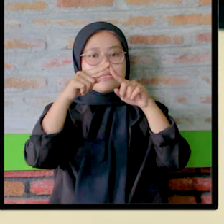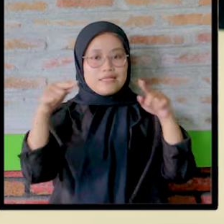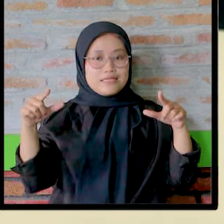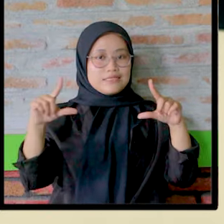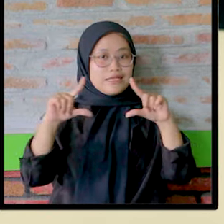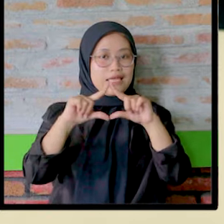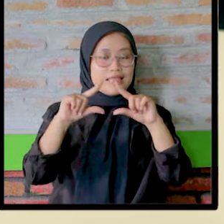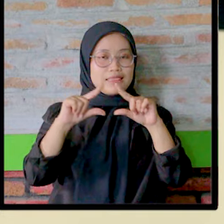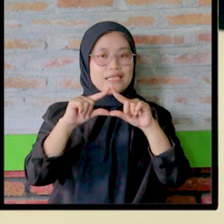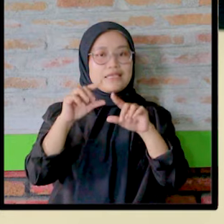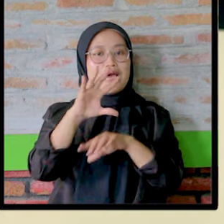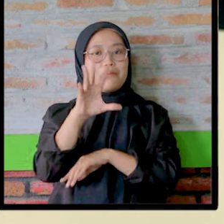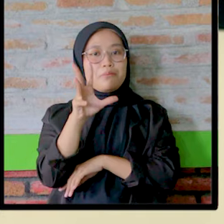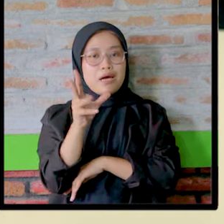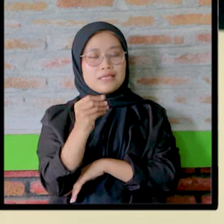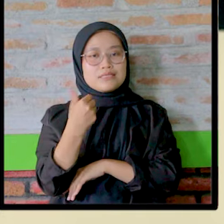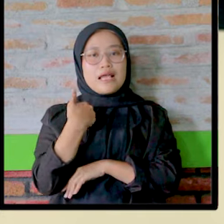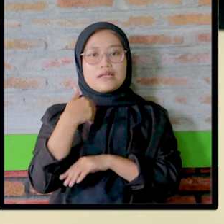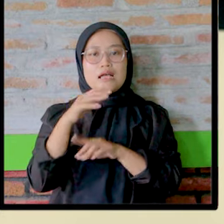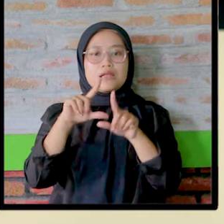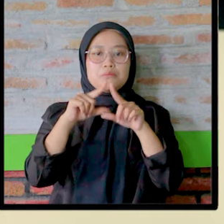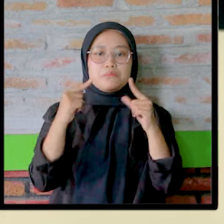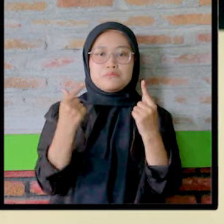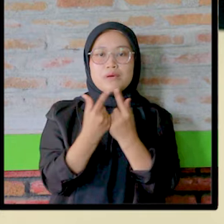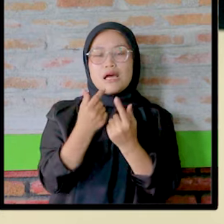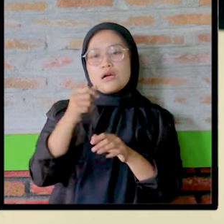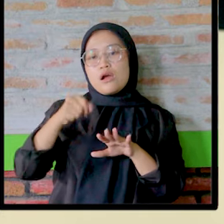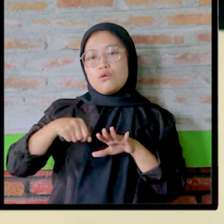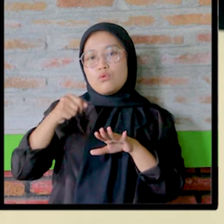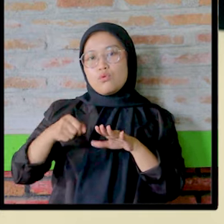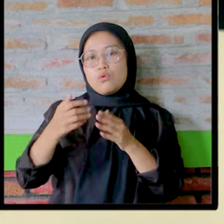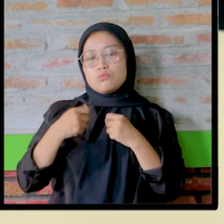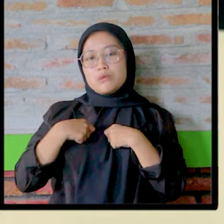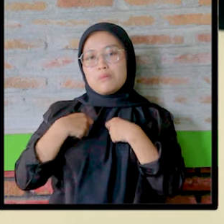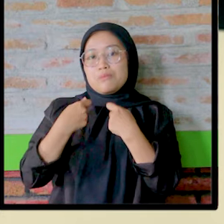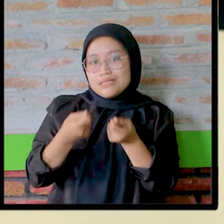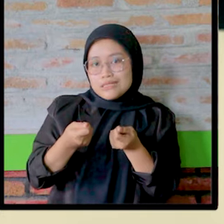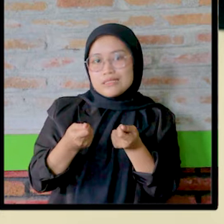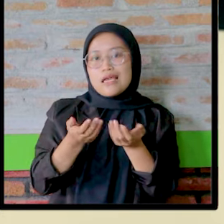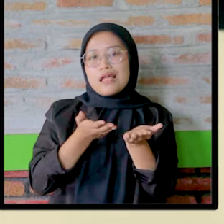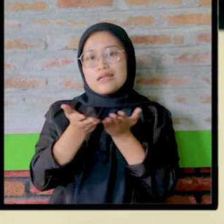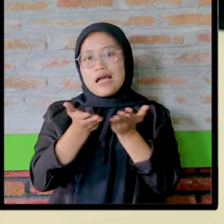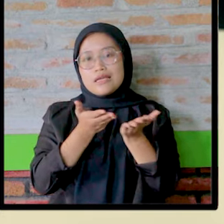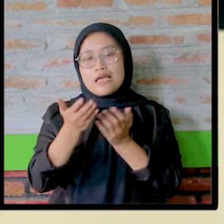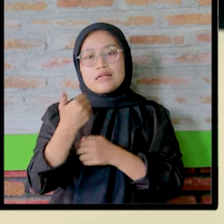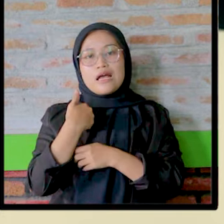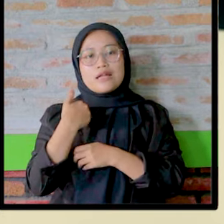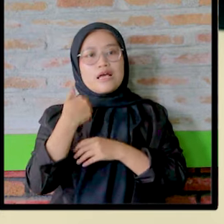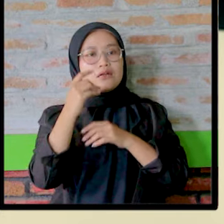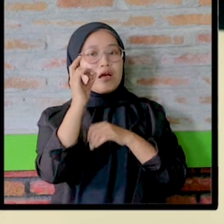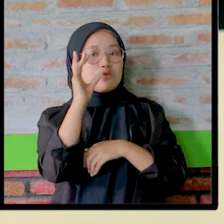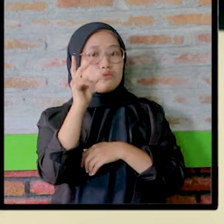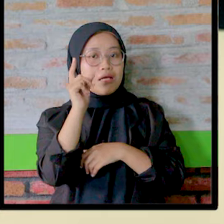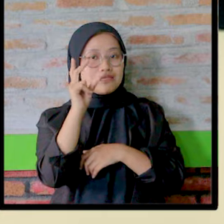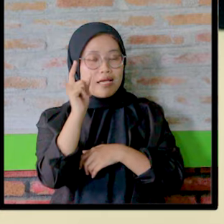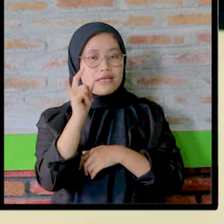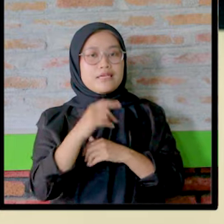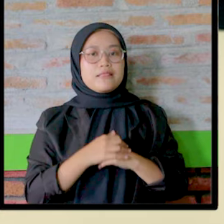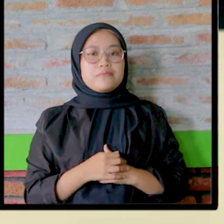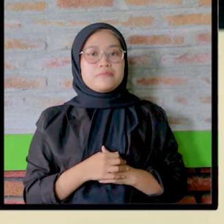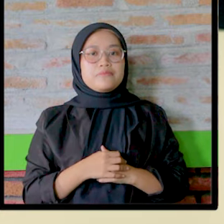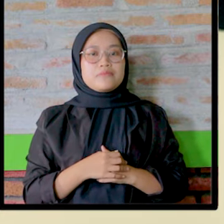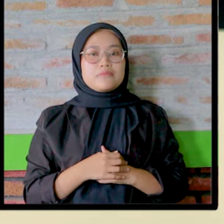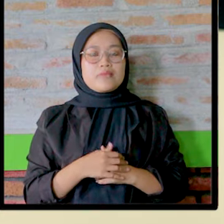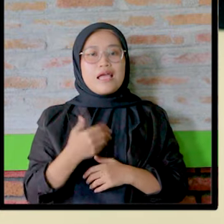ada ee penyedia layanan kemudian ada rumah sakit kan gitu ya